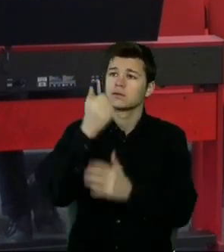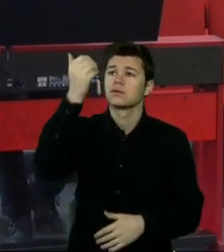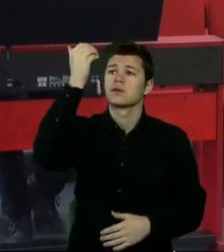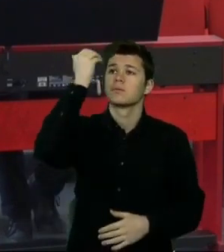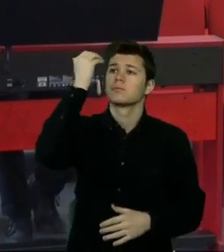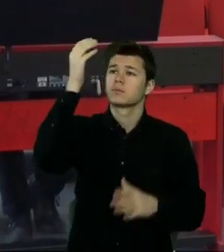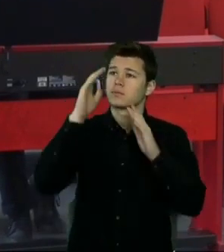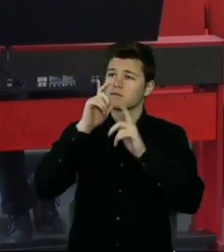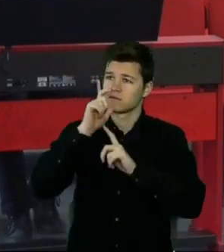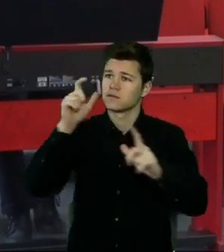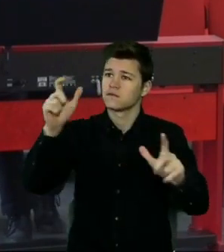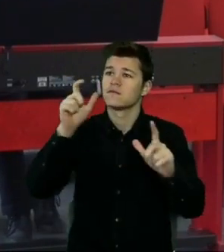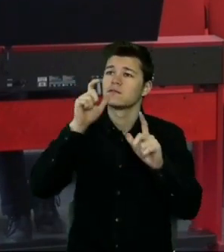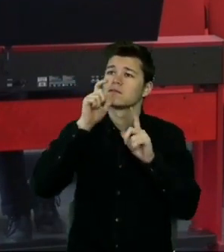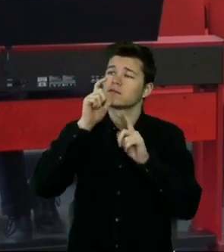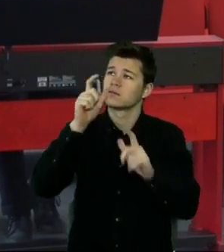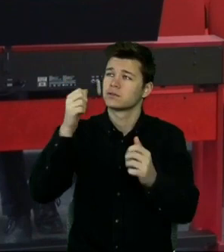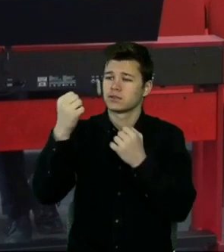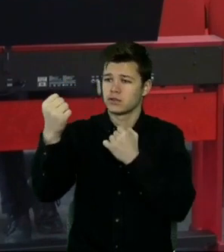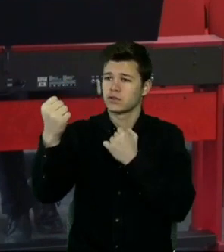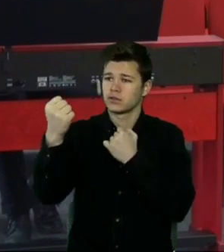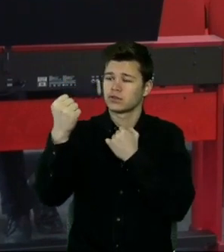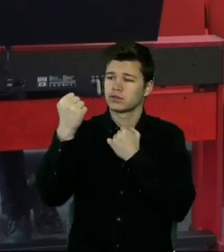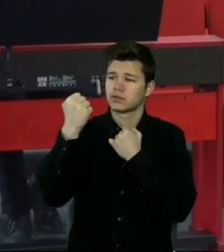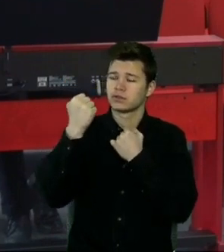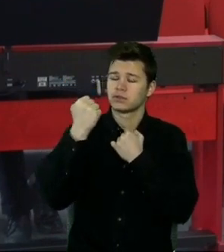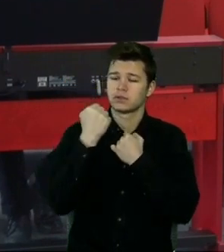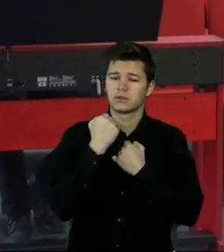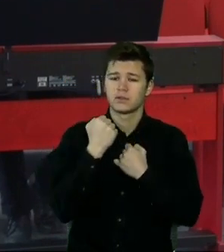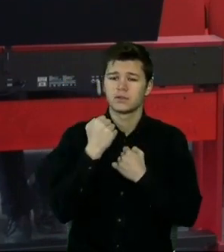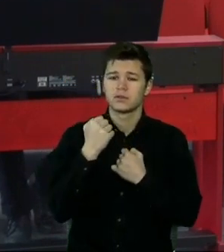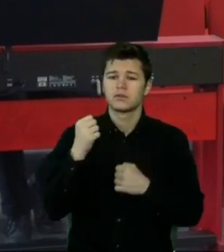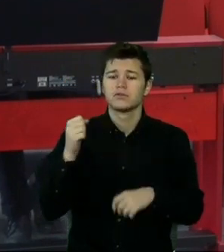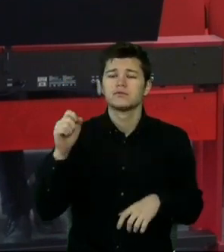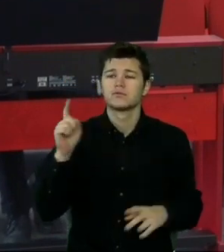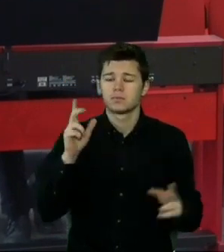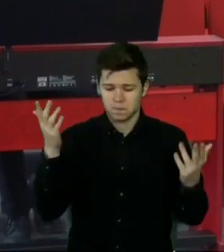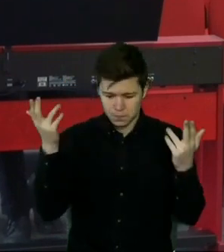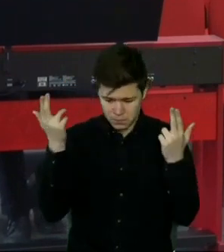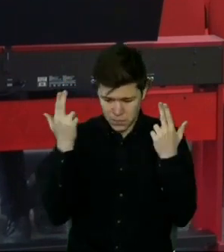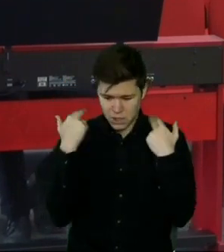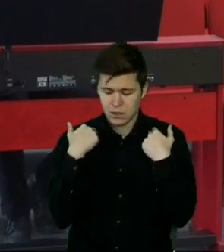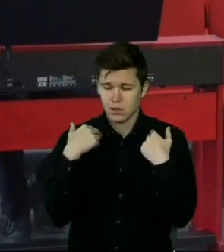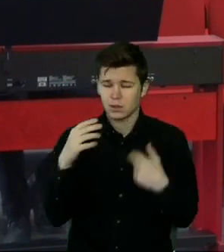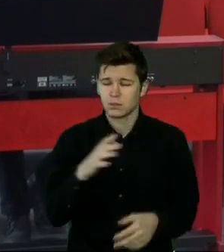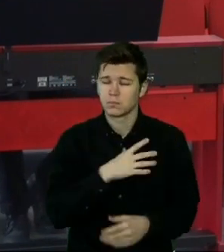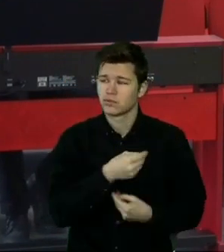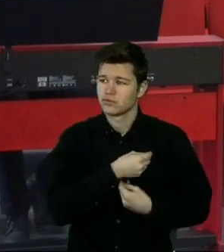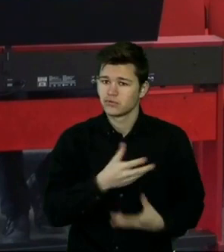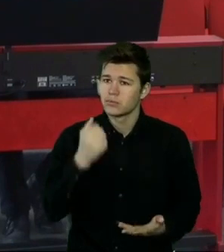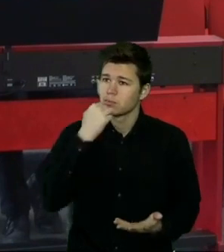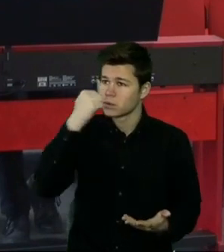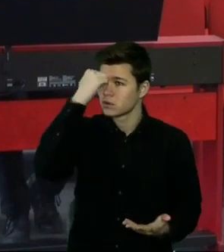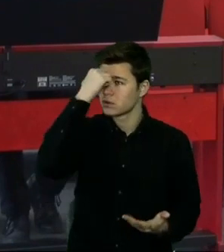тебе благаємо, о, захисти, щоб у смиренні щиру